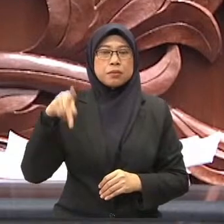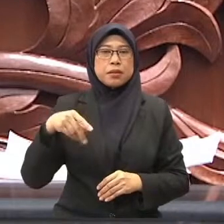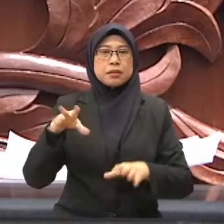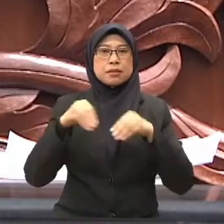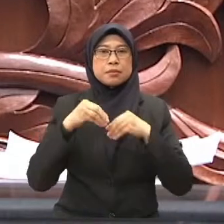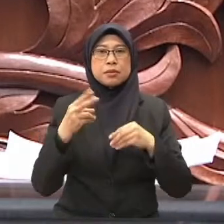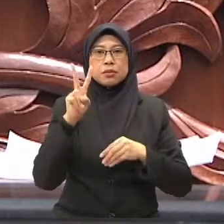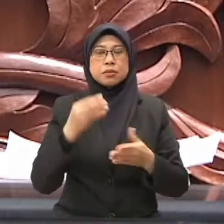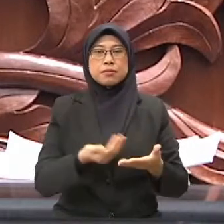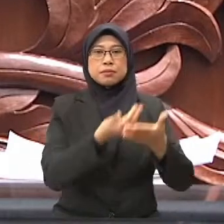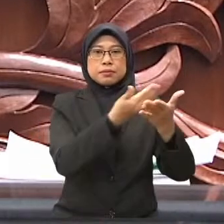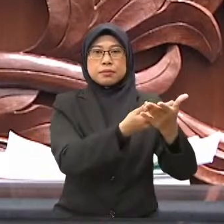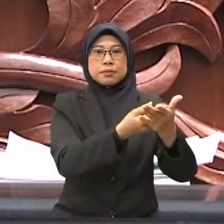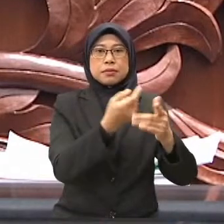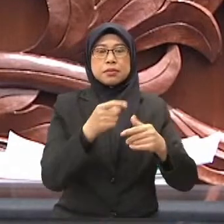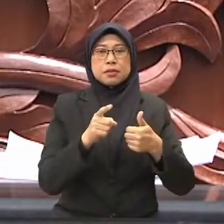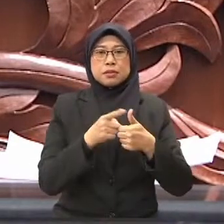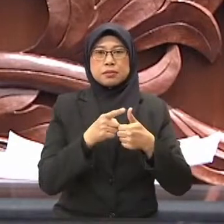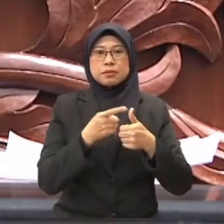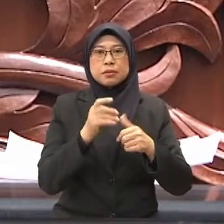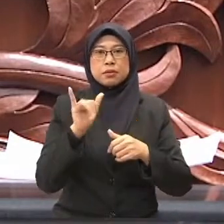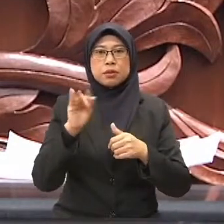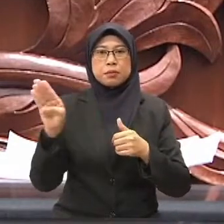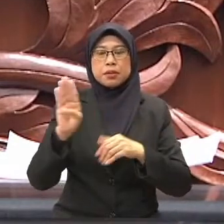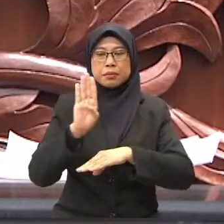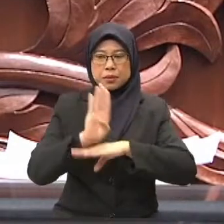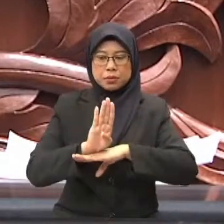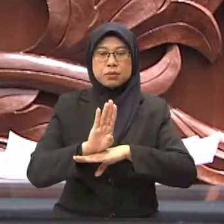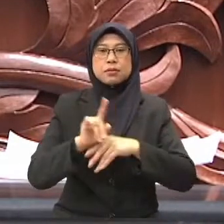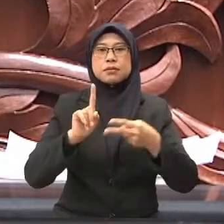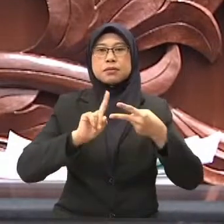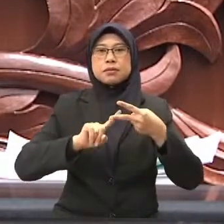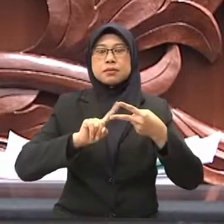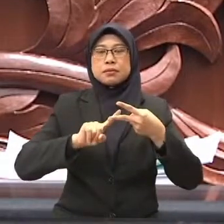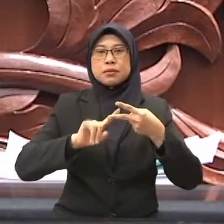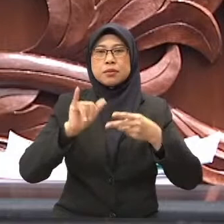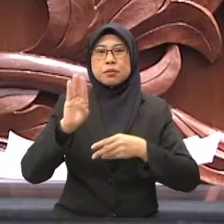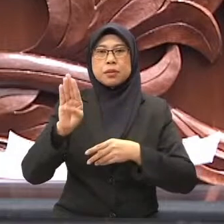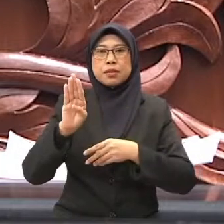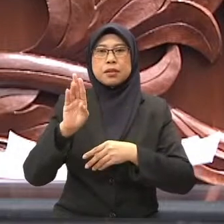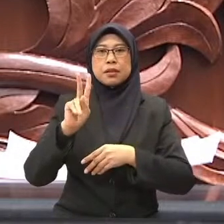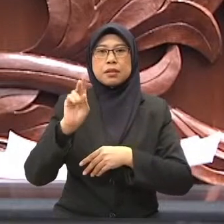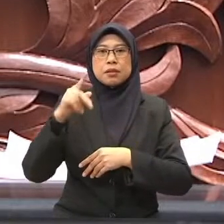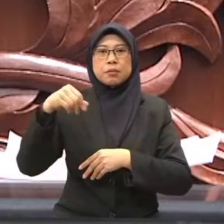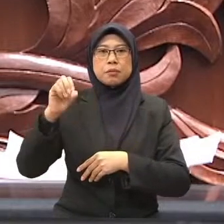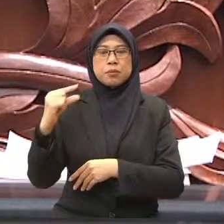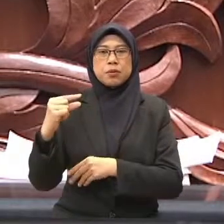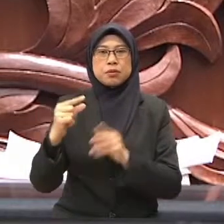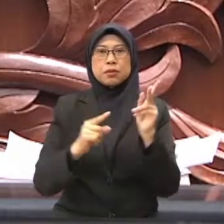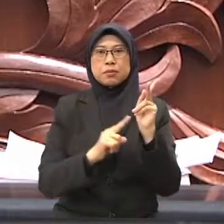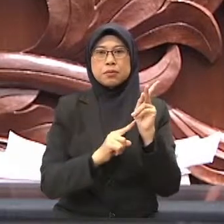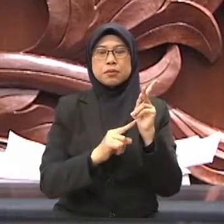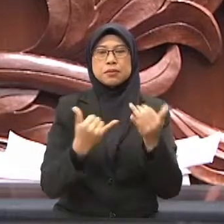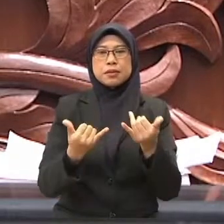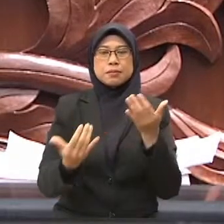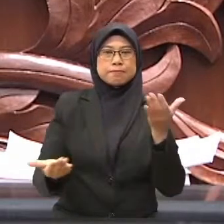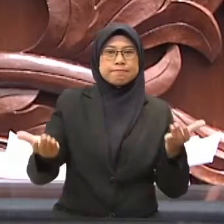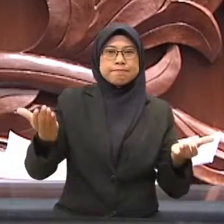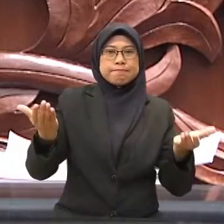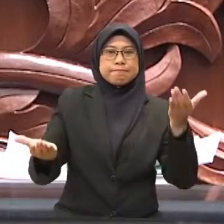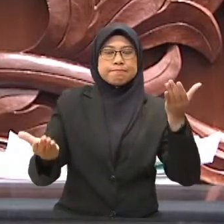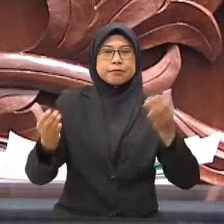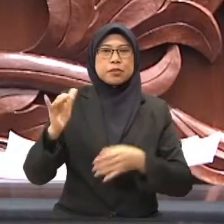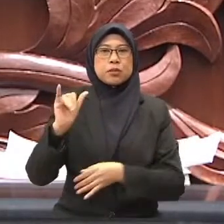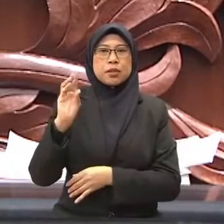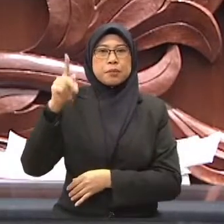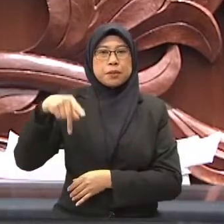usul daripada satu daripada yang berhormat Pentong satu daripada yang berhormat Kepong masih Dalam pertimbangan Tan Sri